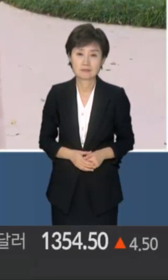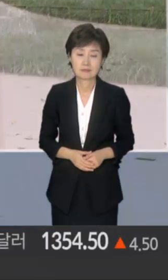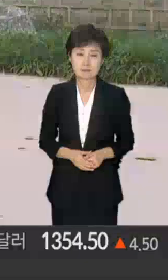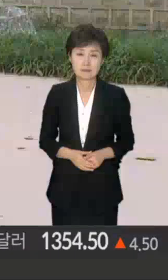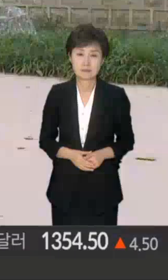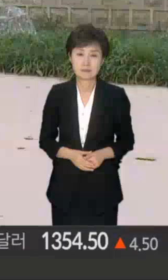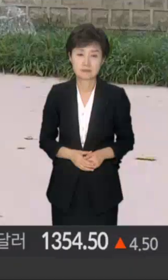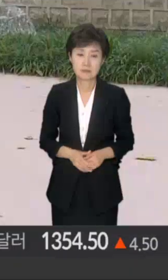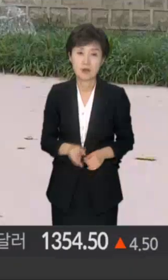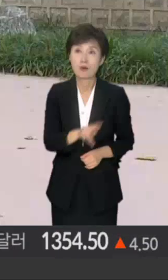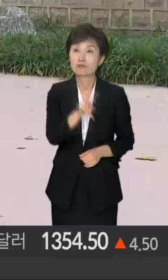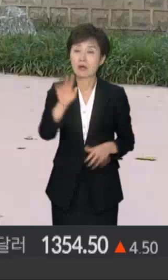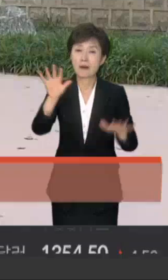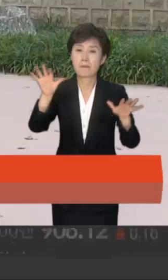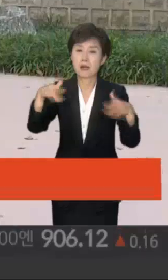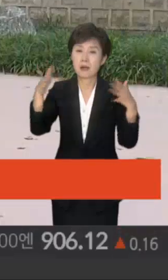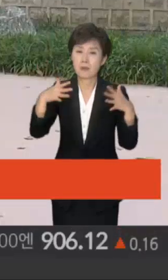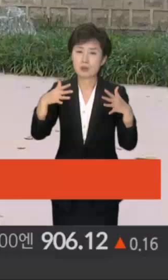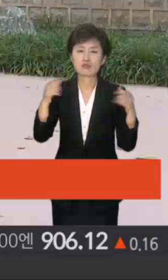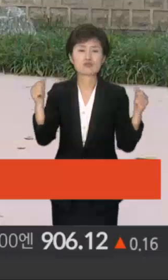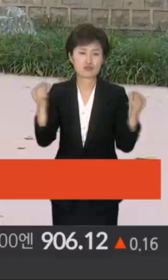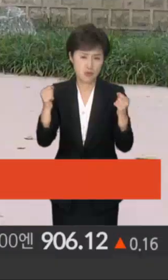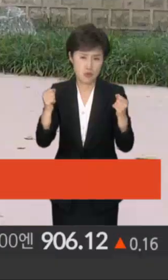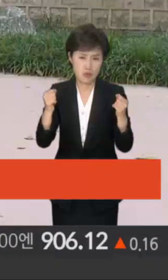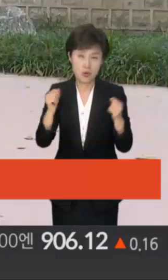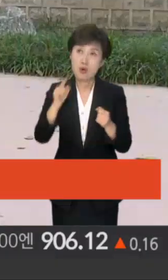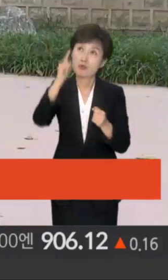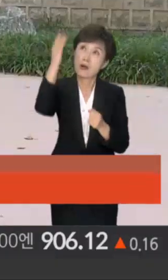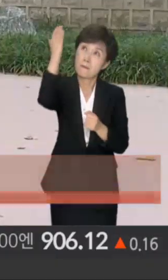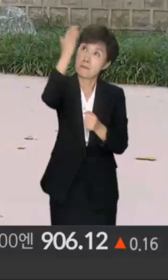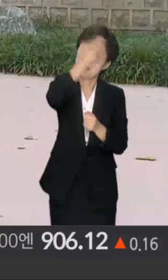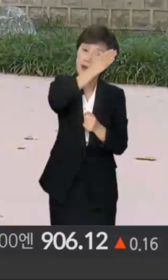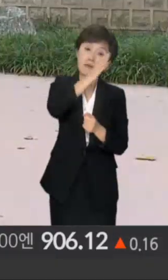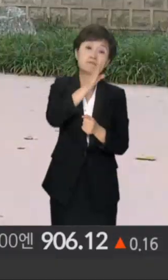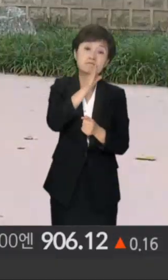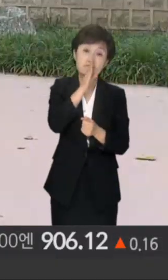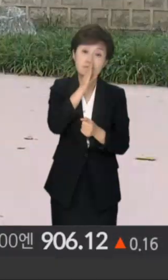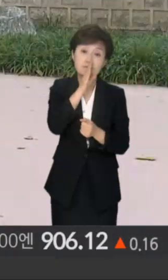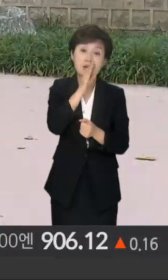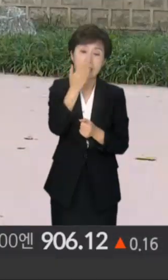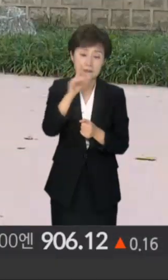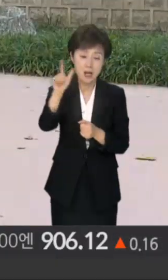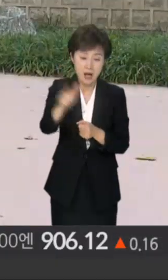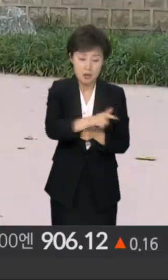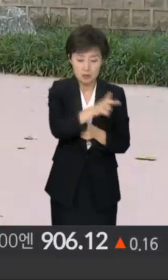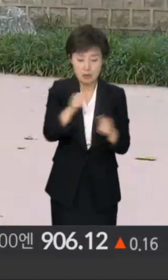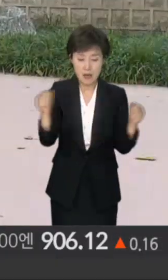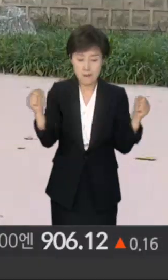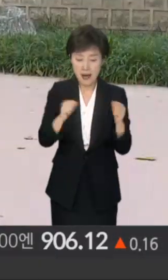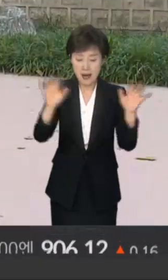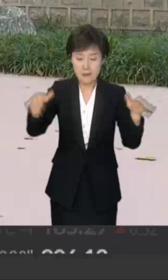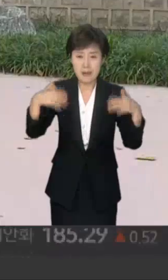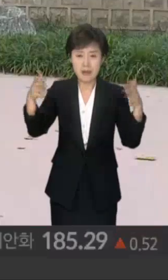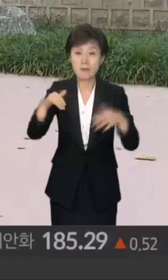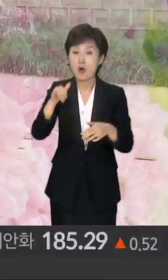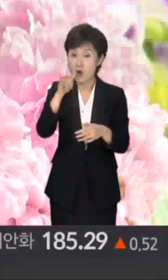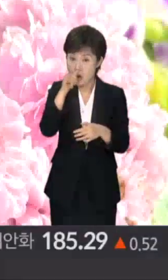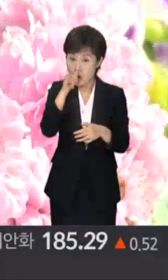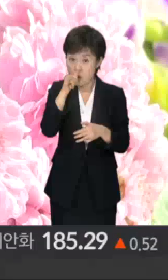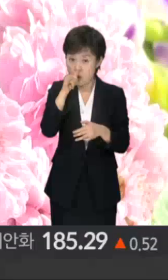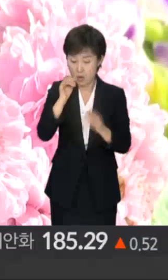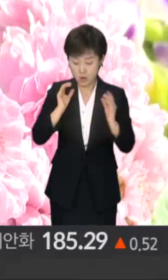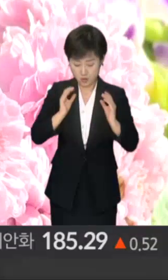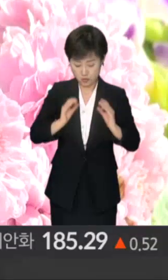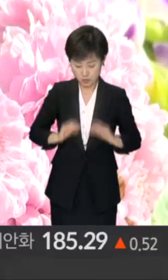네, 바람결이 부쩍 차가워졌습니다. 오늘 하늘은 쾌청하게 드러나겠지만 종일 찬바람이 불며 서늘하겠습니다.